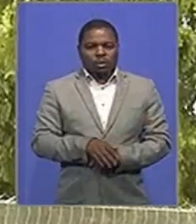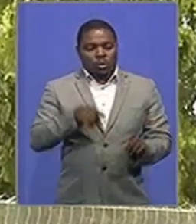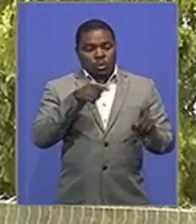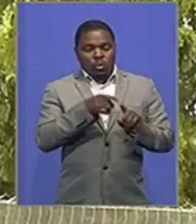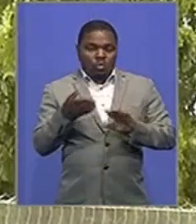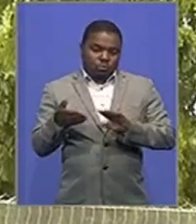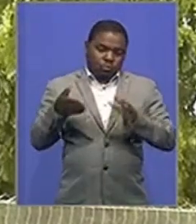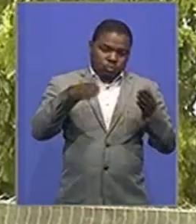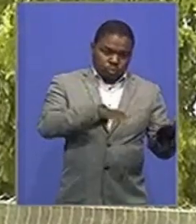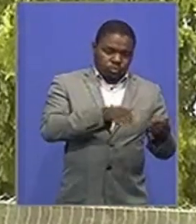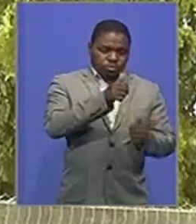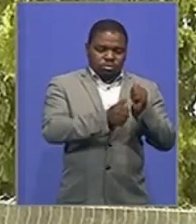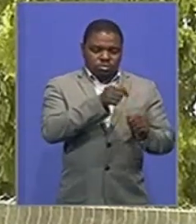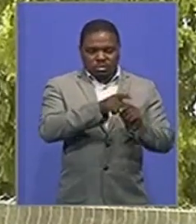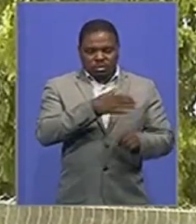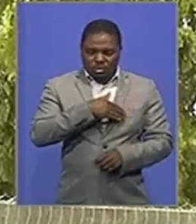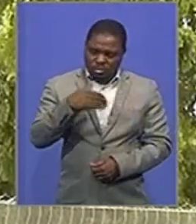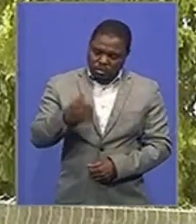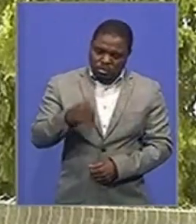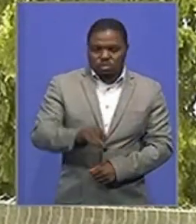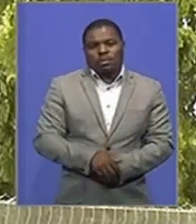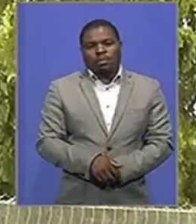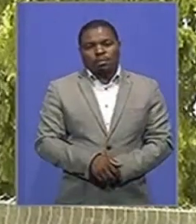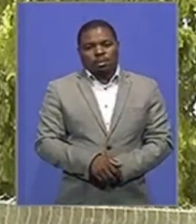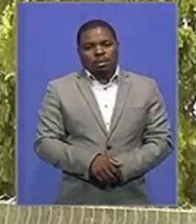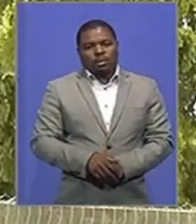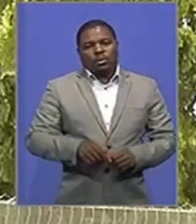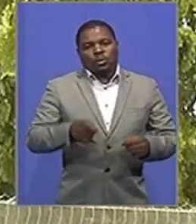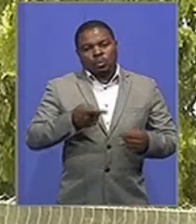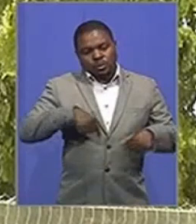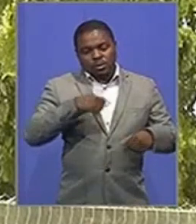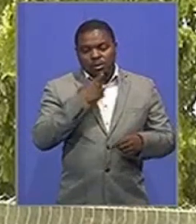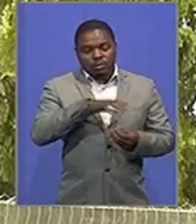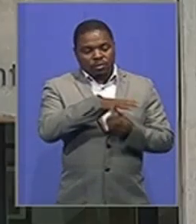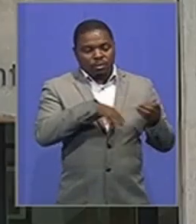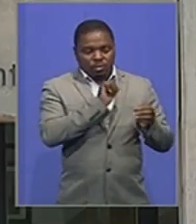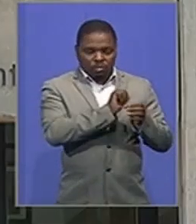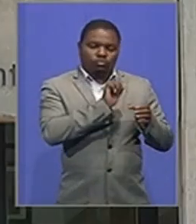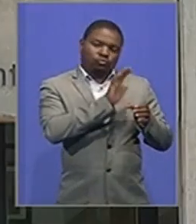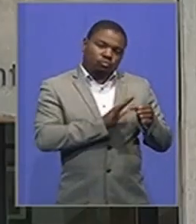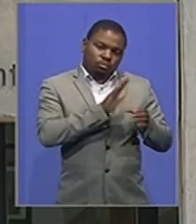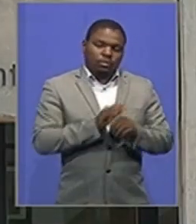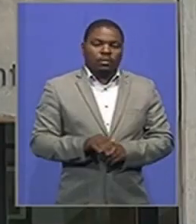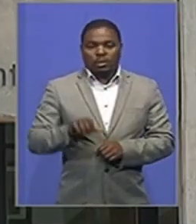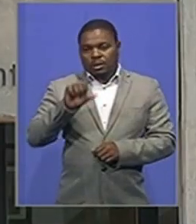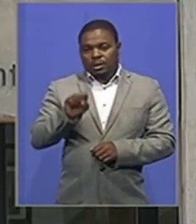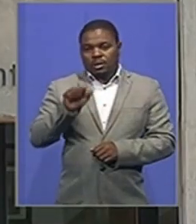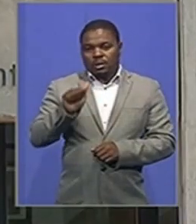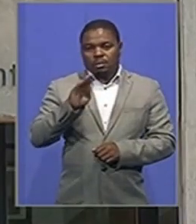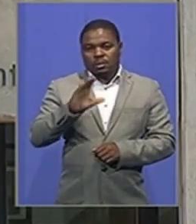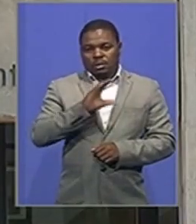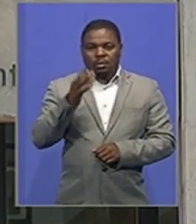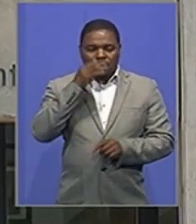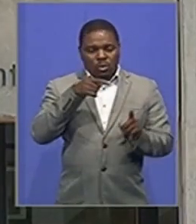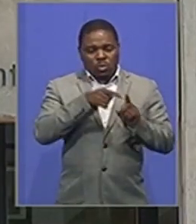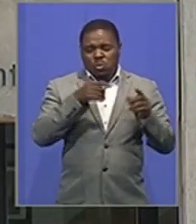ya morwarre ka fa re pitisa maitshidiso ko family ya gagwe. SABC e re Molopyane o ne a